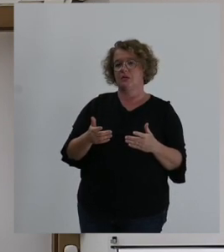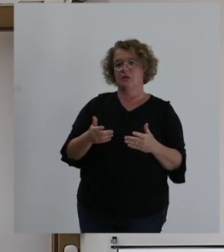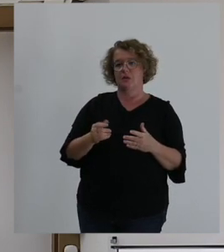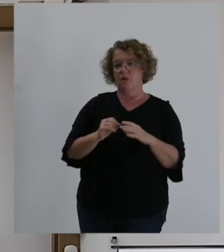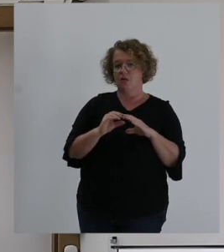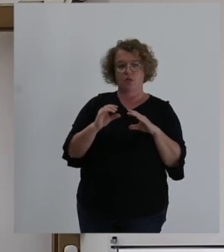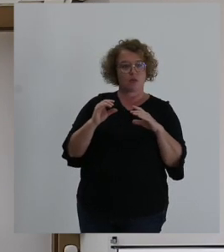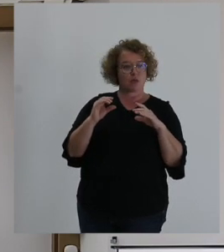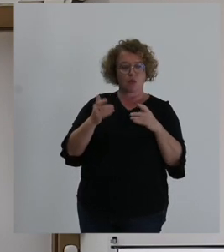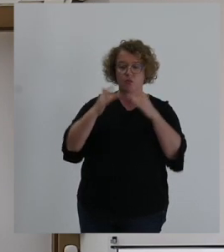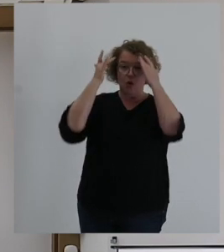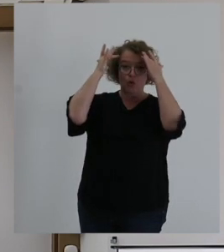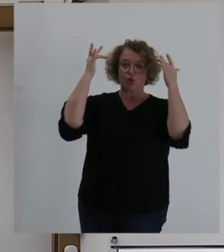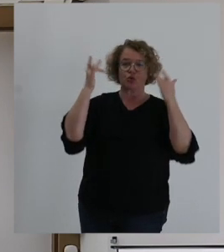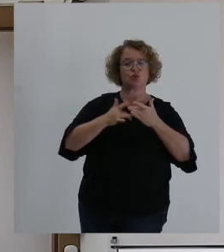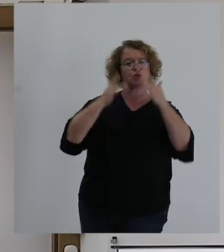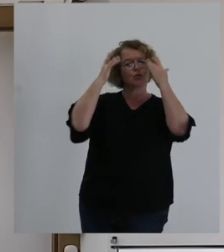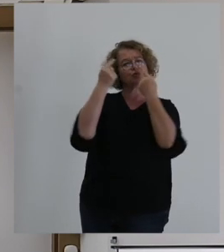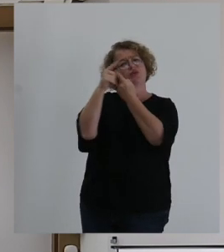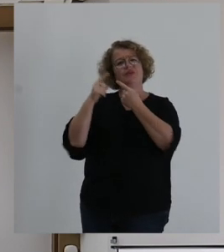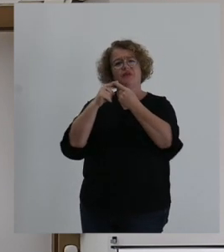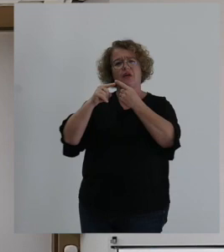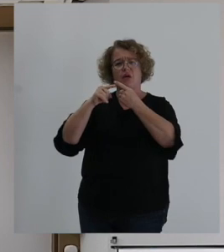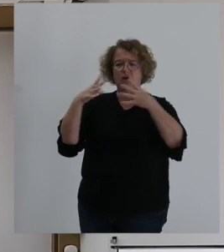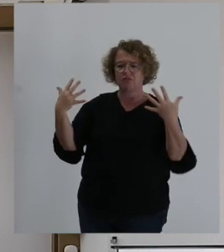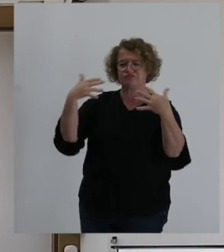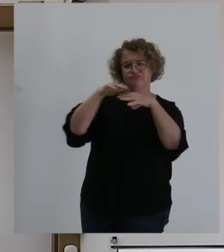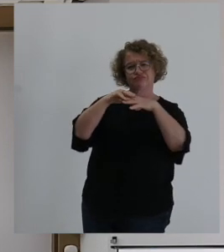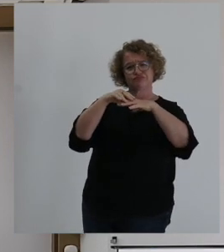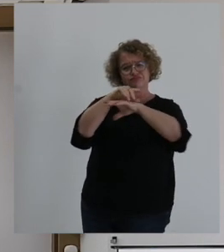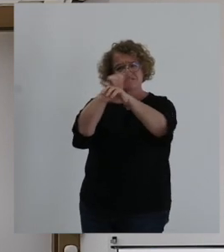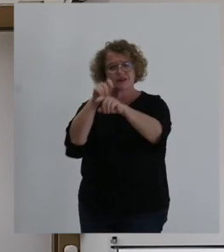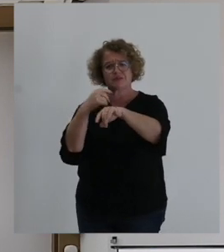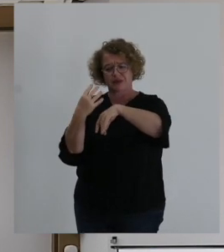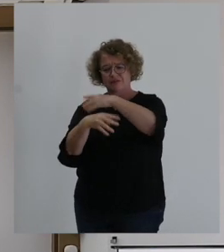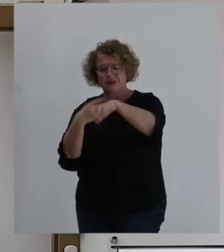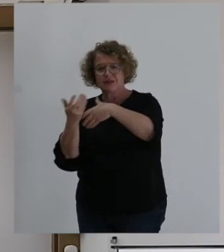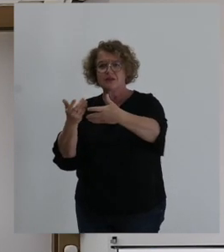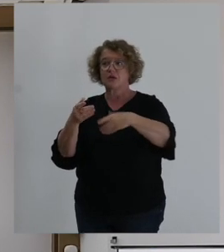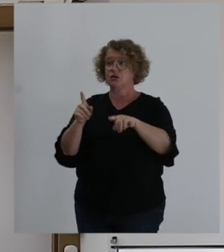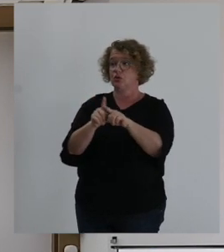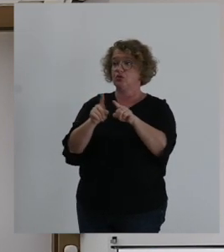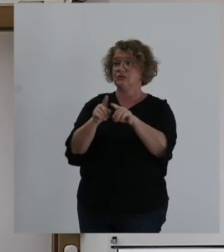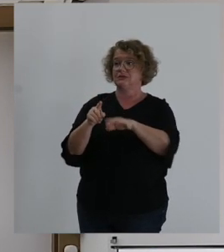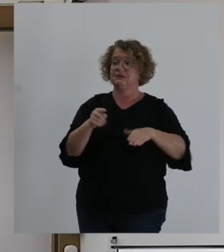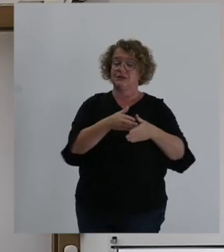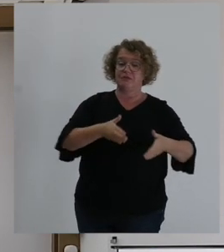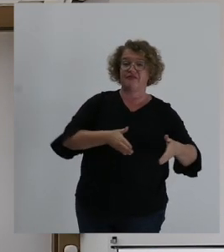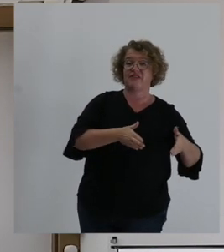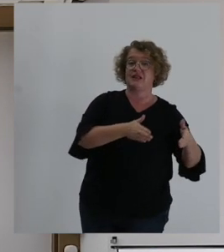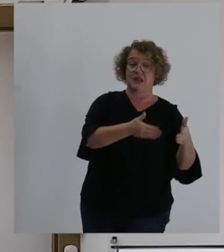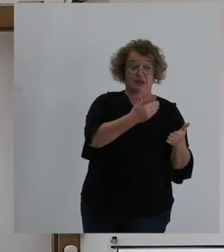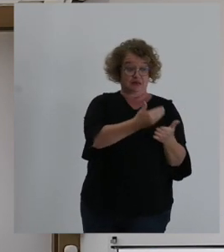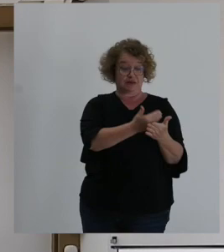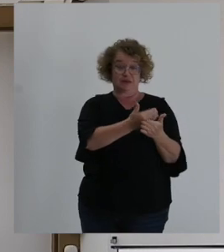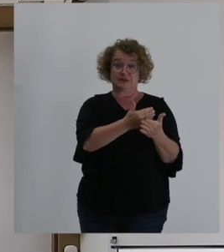d'un accent mis sur culture et interculturalité et par ailleurs ne pas soutenir comme il le faudrait une filière qui incarne